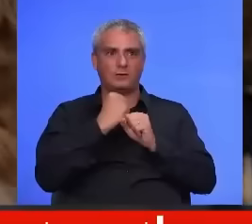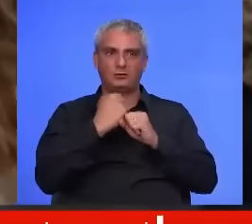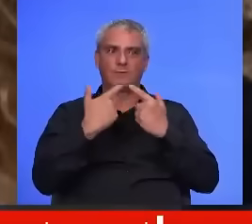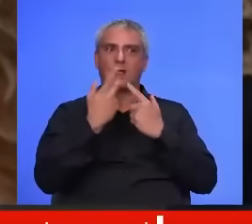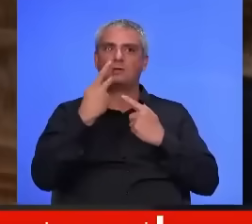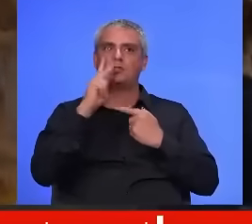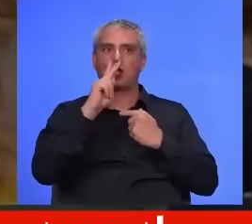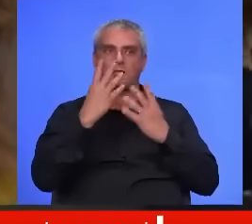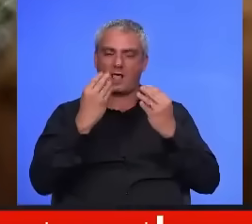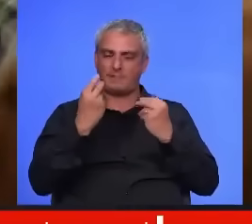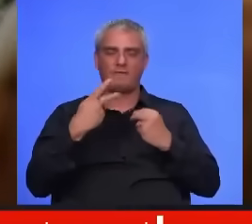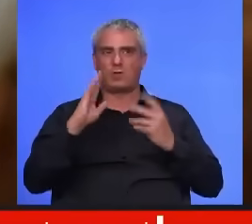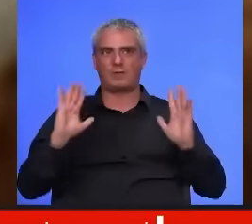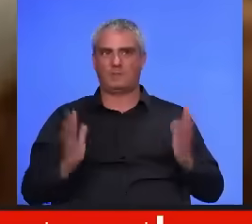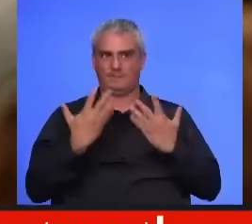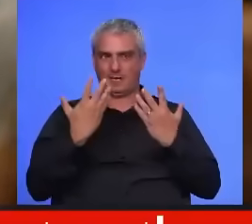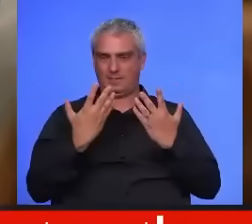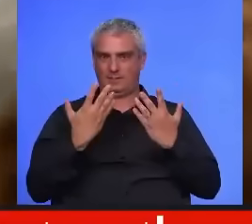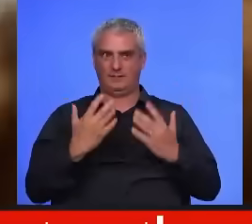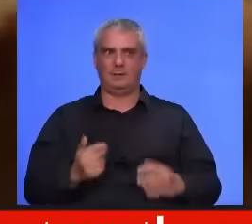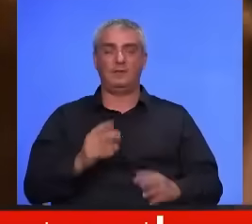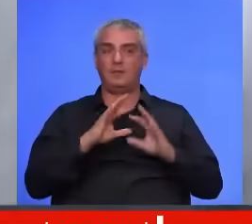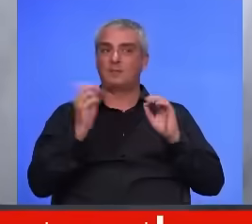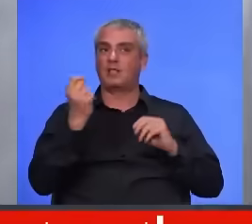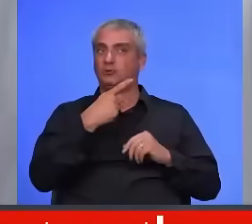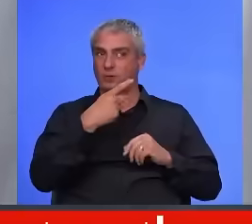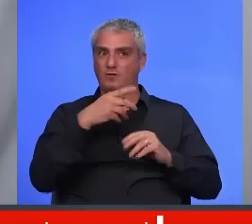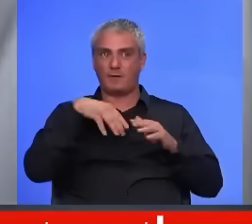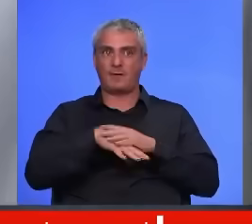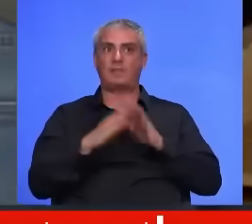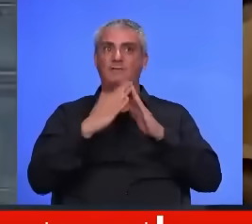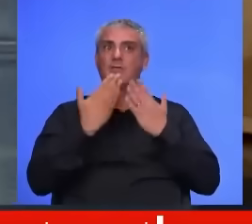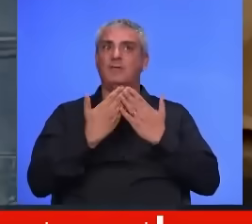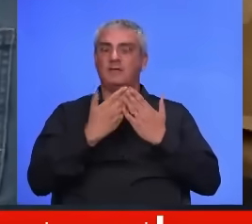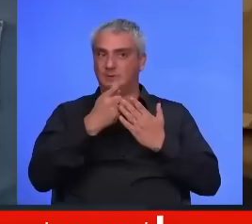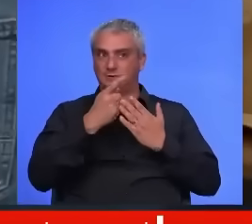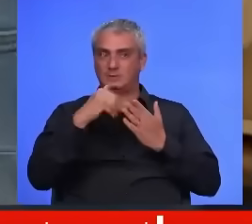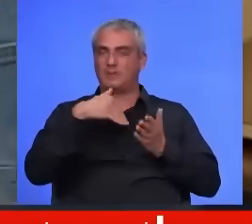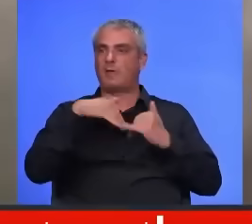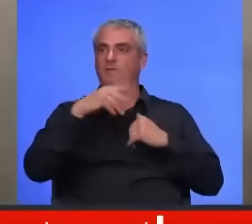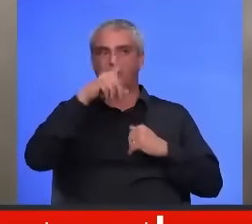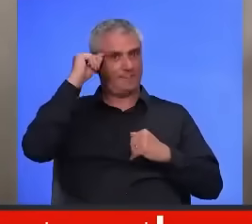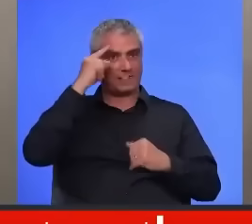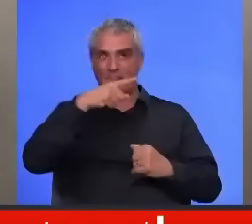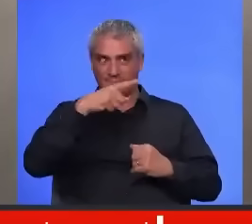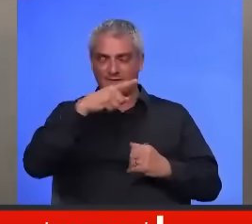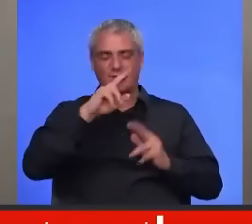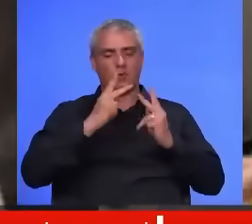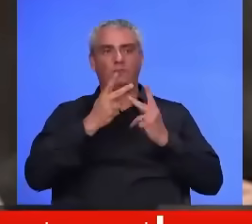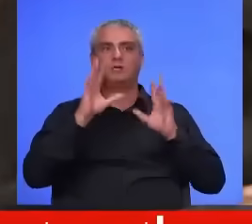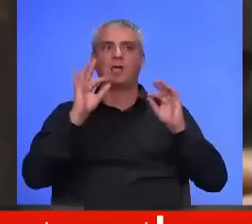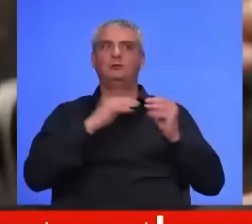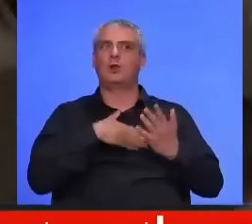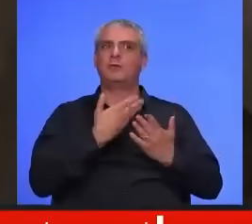שיותר הרבה וכ מה שיותר מהר בתחילת השבוע במרתף בית כנסת ברחוב בין יהודה בתל אביב קבוצה של עשרות